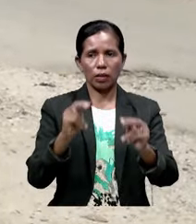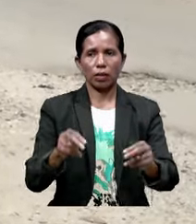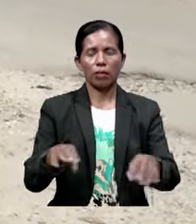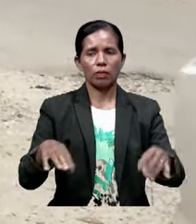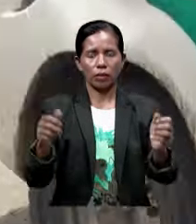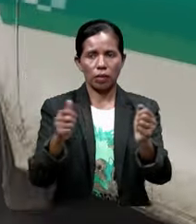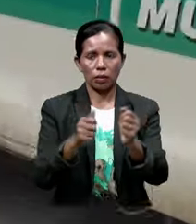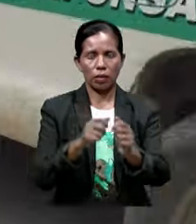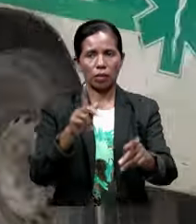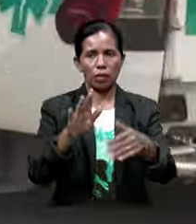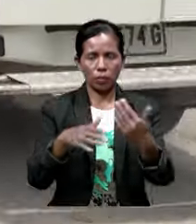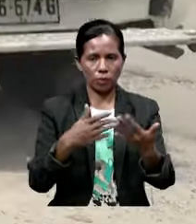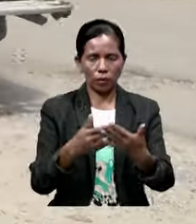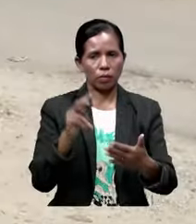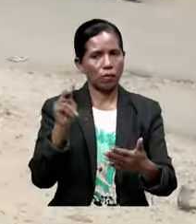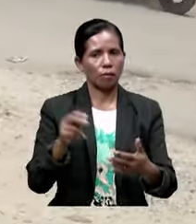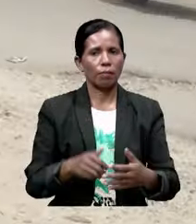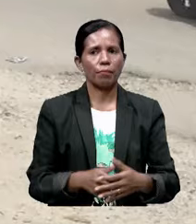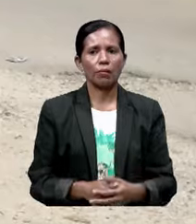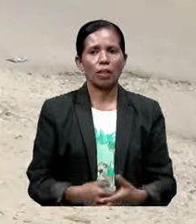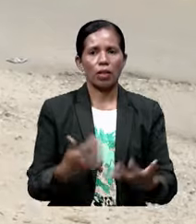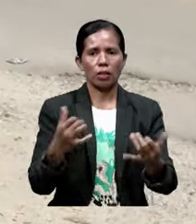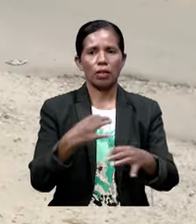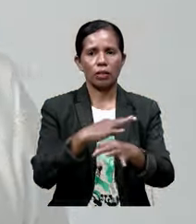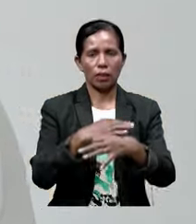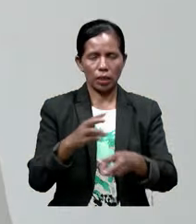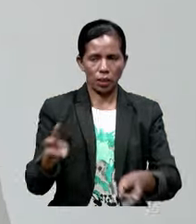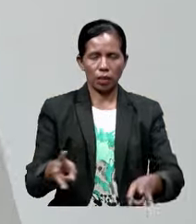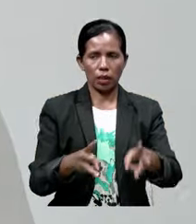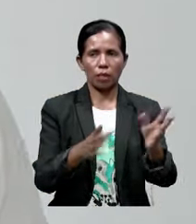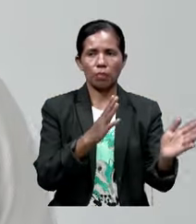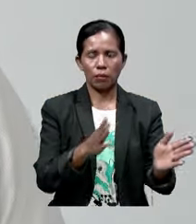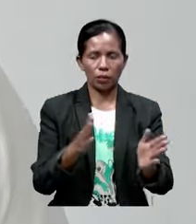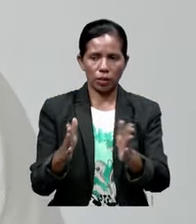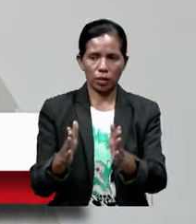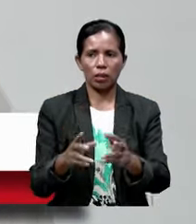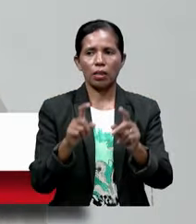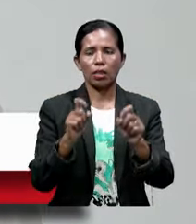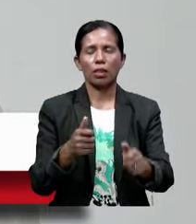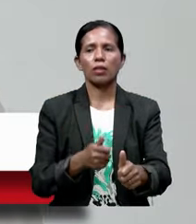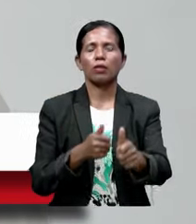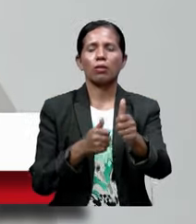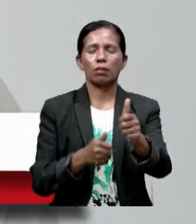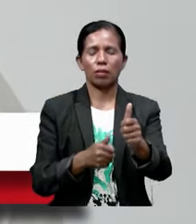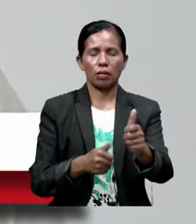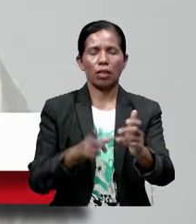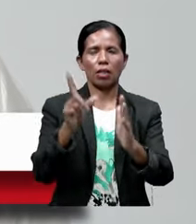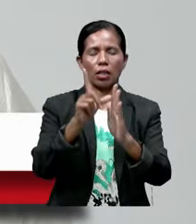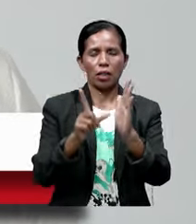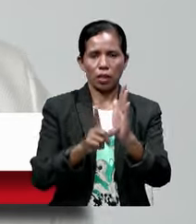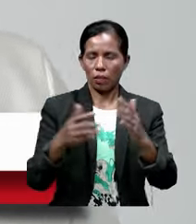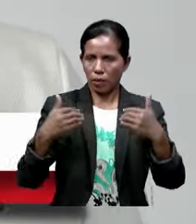Kooperasau Komunidade Nian. Agora, atau hadiah dalade, ini proses ini, tengke tuir ini birokrasi ini bimaki